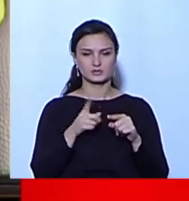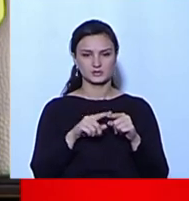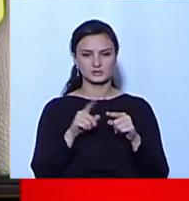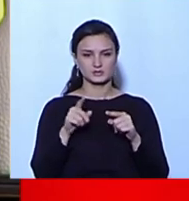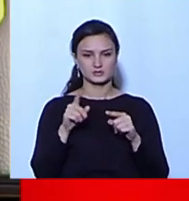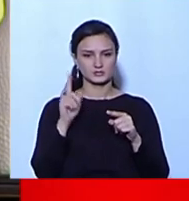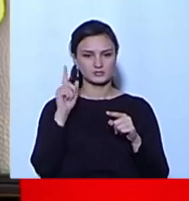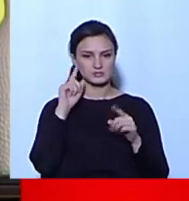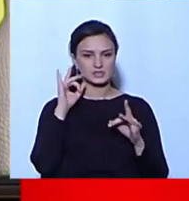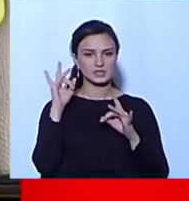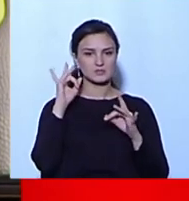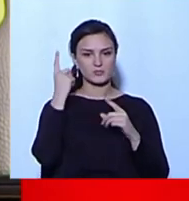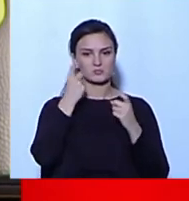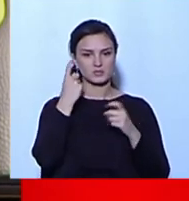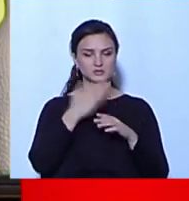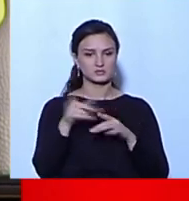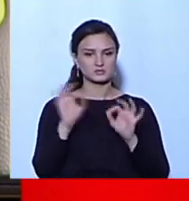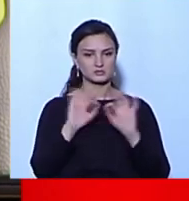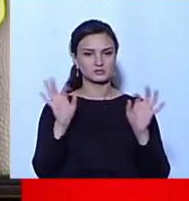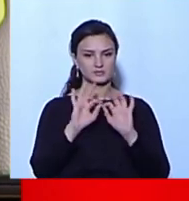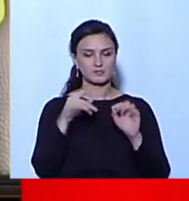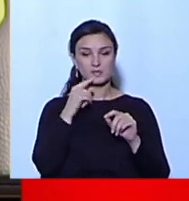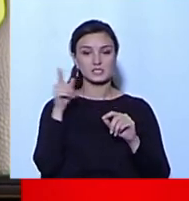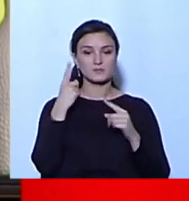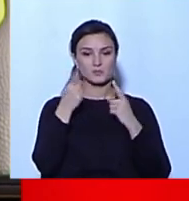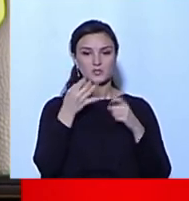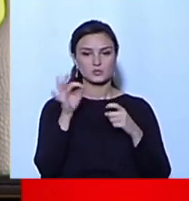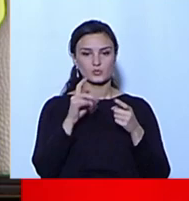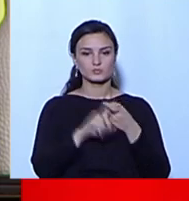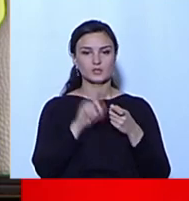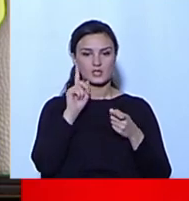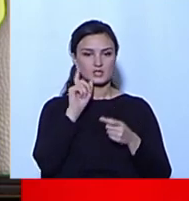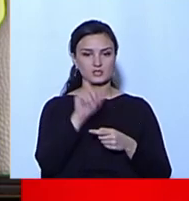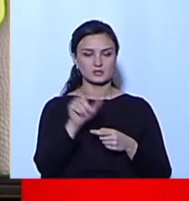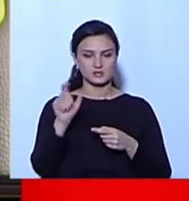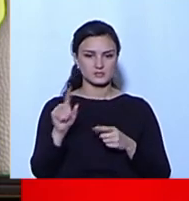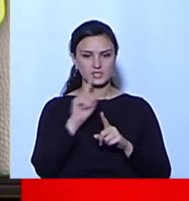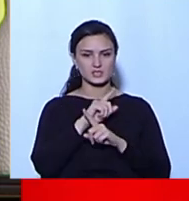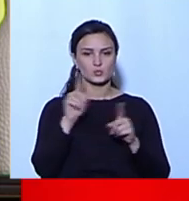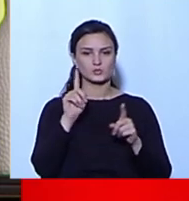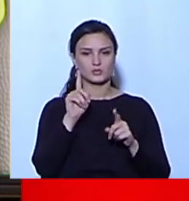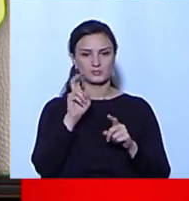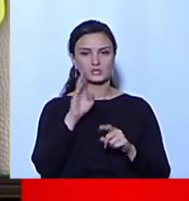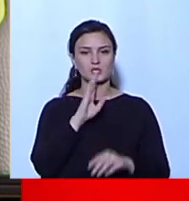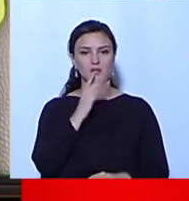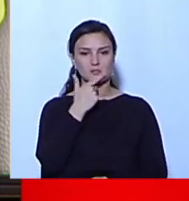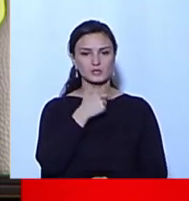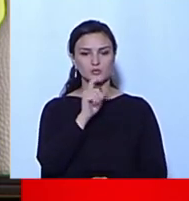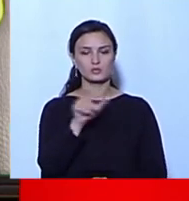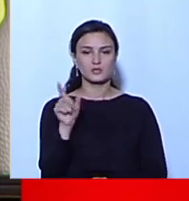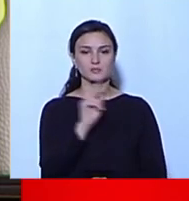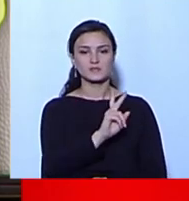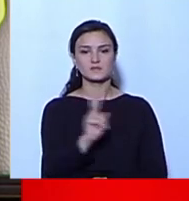საგანგაშო ინფორმაციას აქვეყნებს და ეს ინფორმაცია უკავშირდება ახალგაზრდებს, განსაკუთრებით ქალბატონებს,